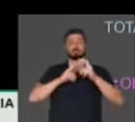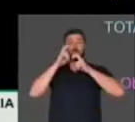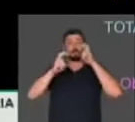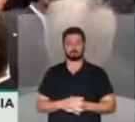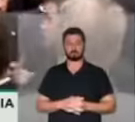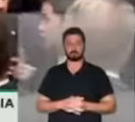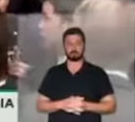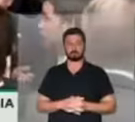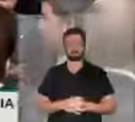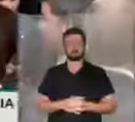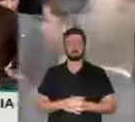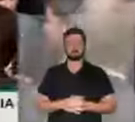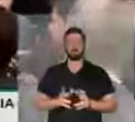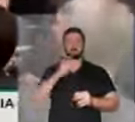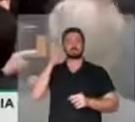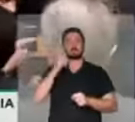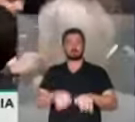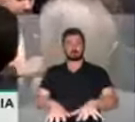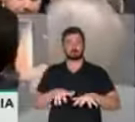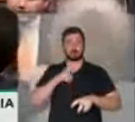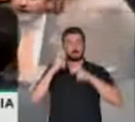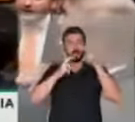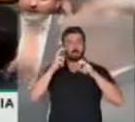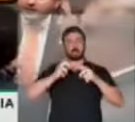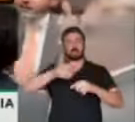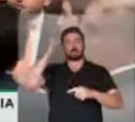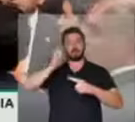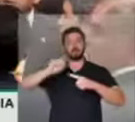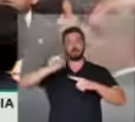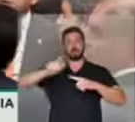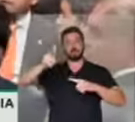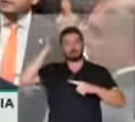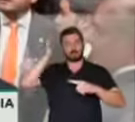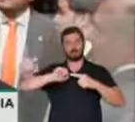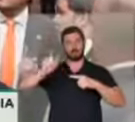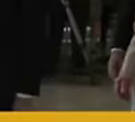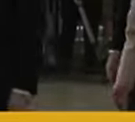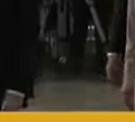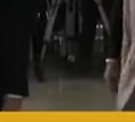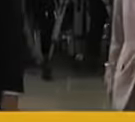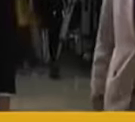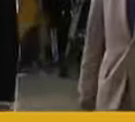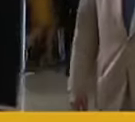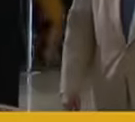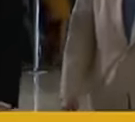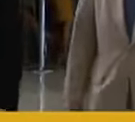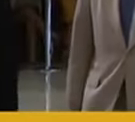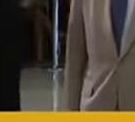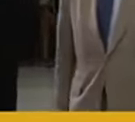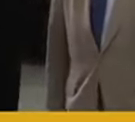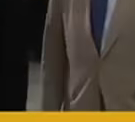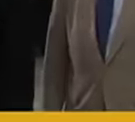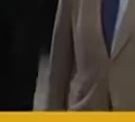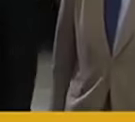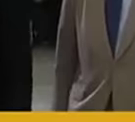commission ont rejeté la proposition mais leur rock n'est pas contraignant dans les prochains jours s'élançant le 10 députés qui devront se prononcer sur